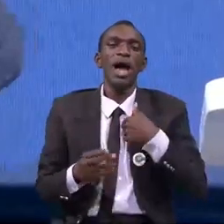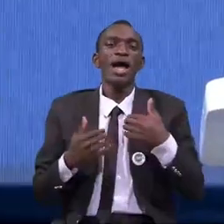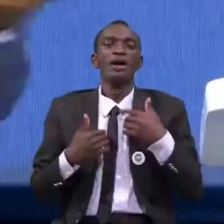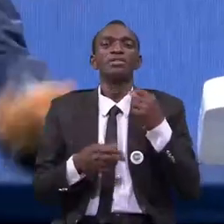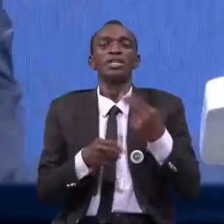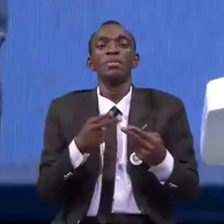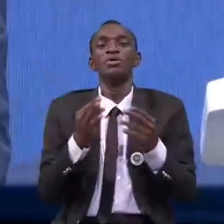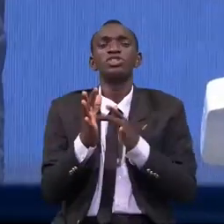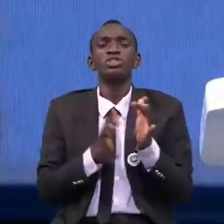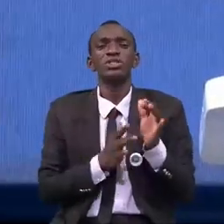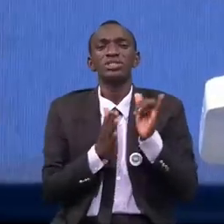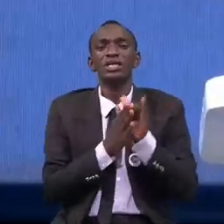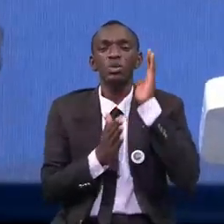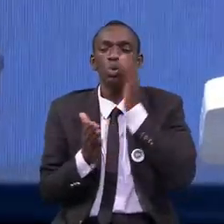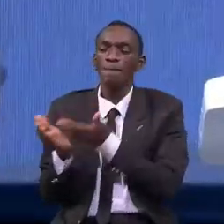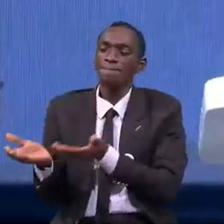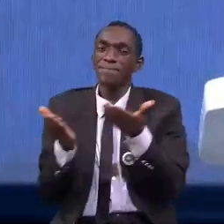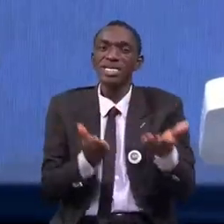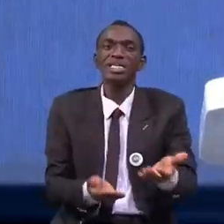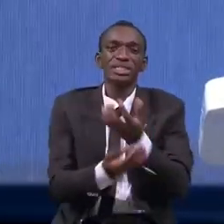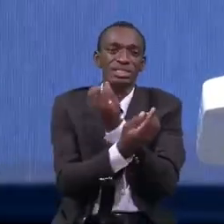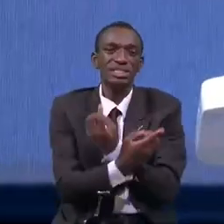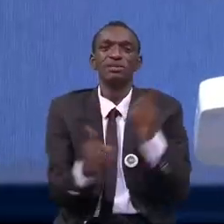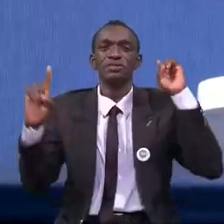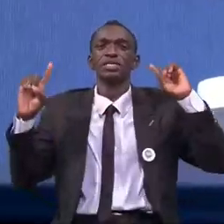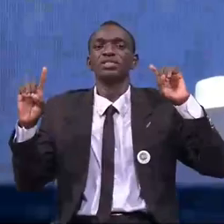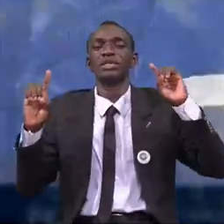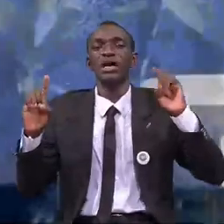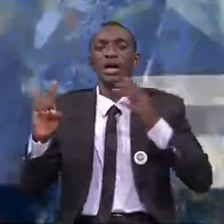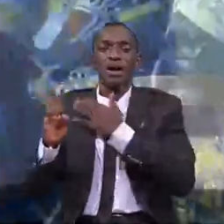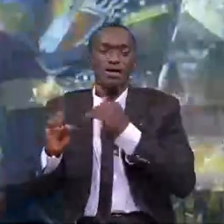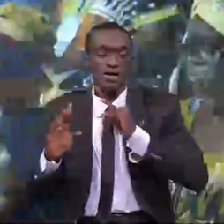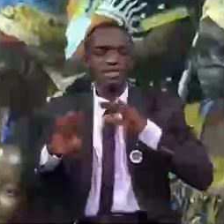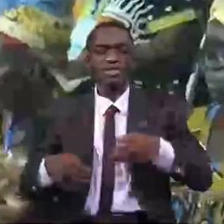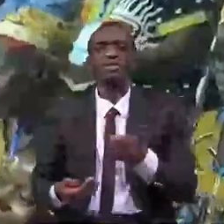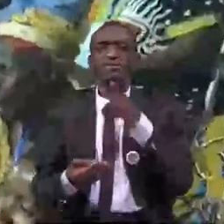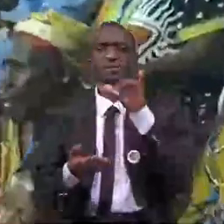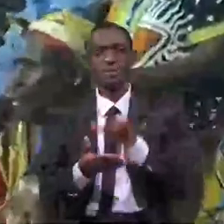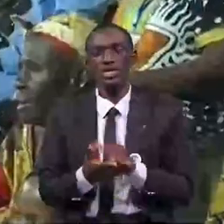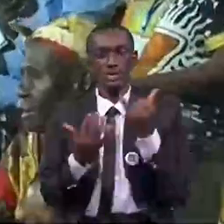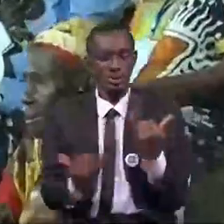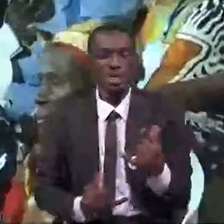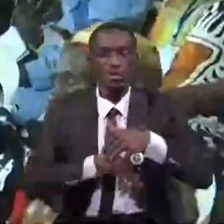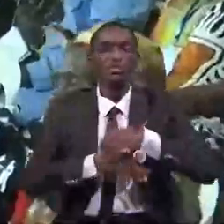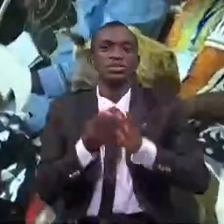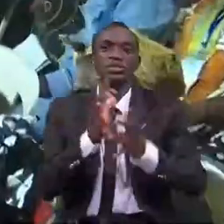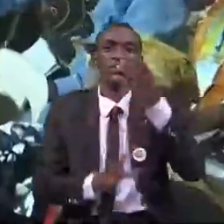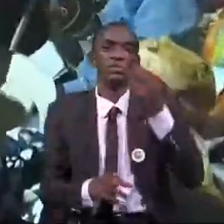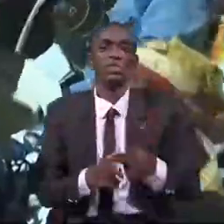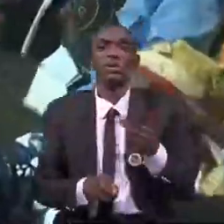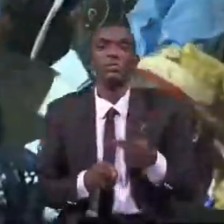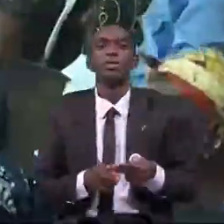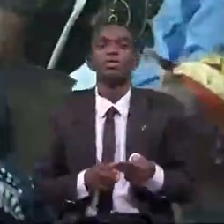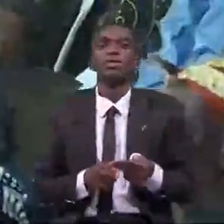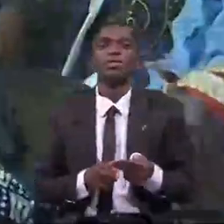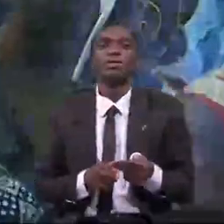de Jésus qui va amener la délivrance je vous donne cela ce soir le